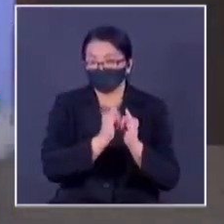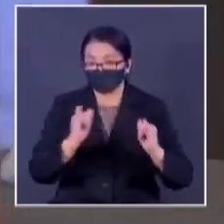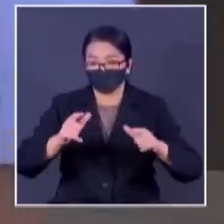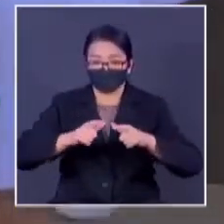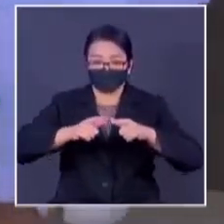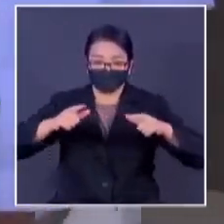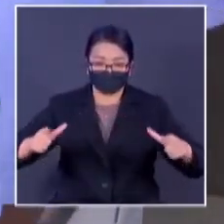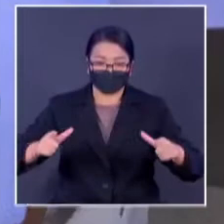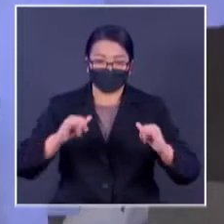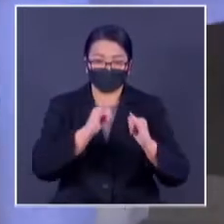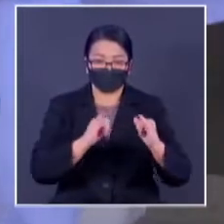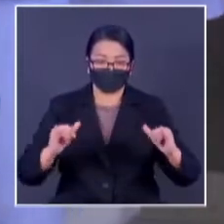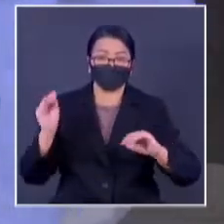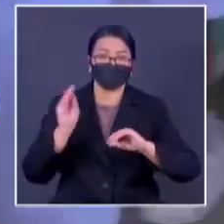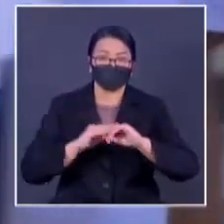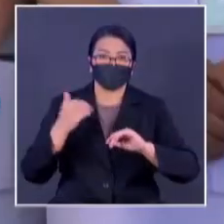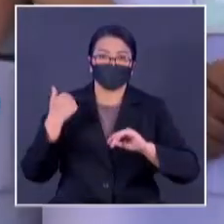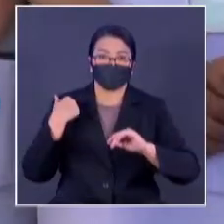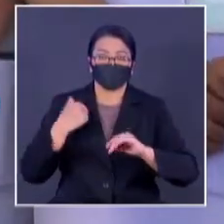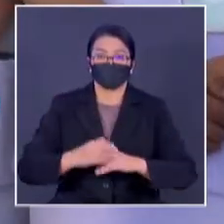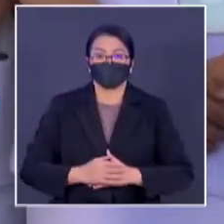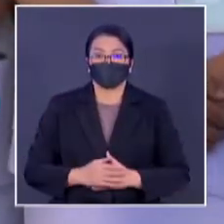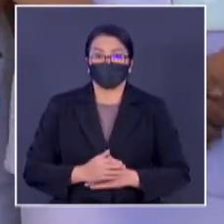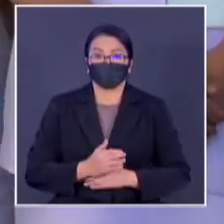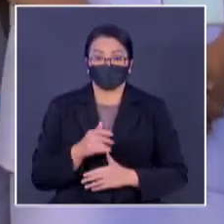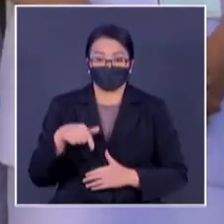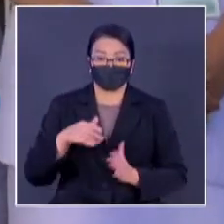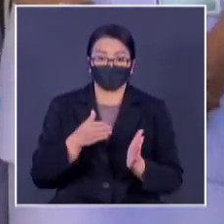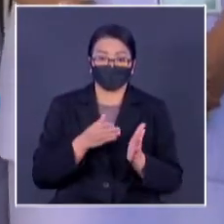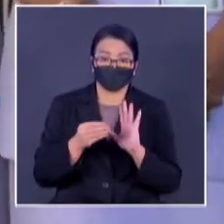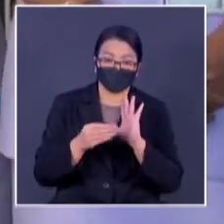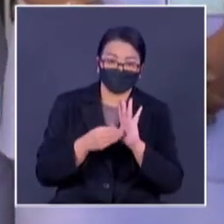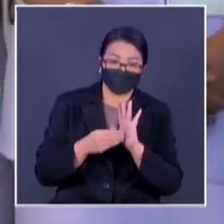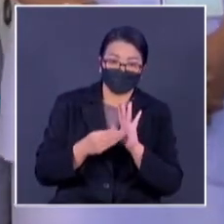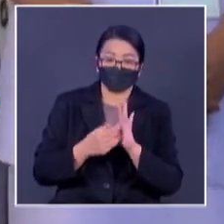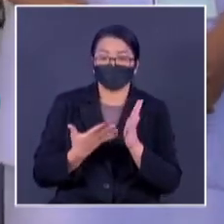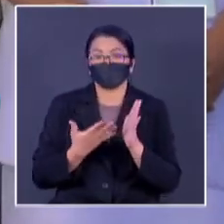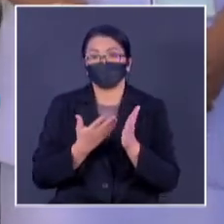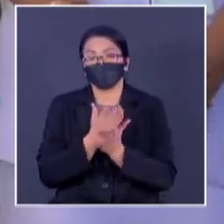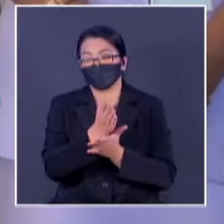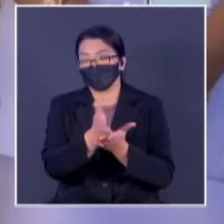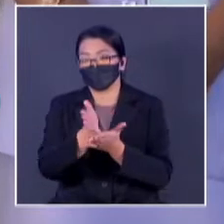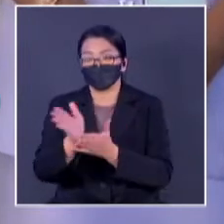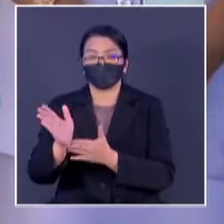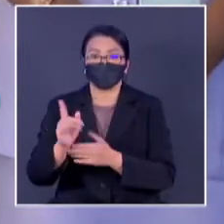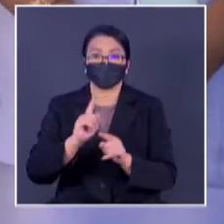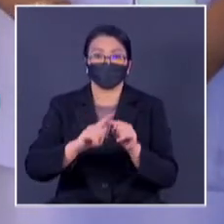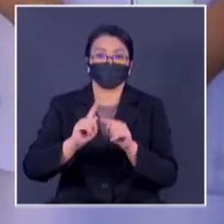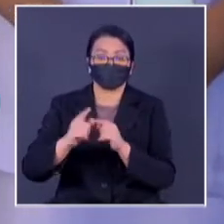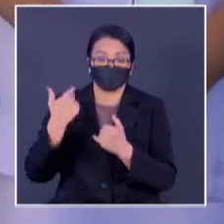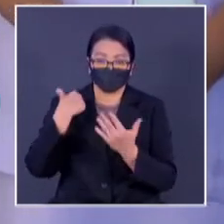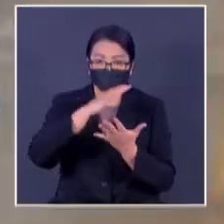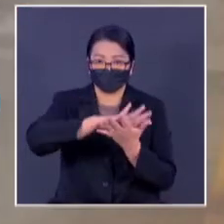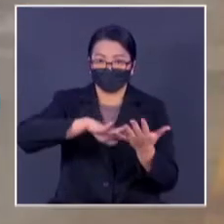พื้นที่ไปทีนี้เนี่ยนอกจากในกรุงเทพมหานครและปริมณฑลแล้วเนี่ยก็มีอีกหนึ่งมาตรการหนึ่งนโยบ